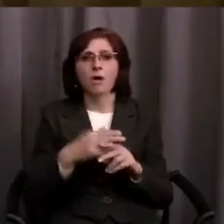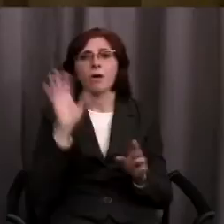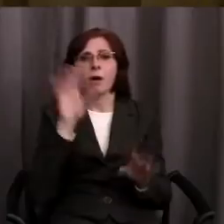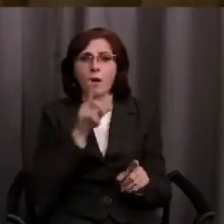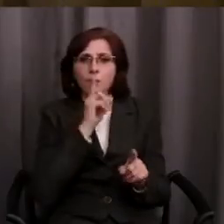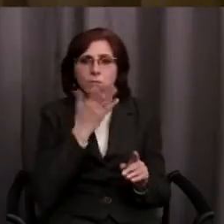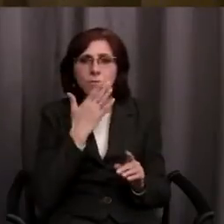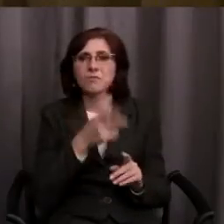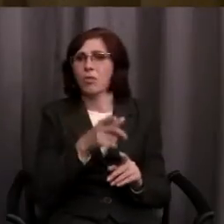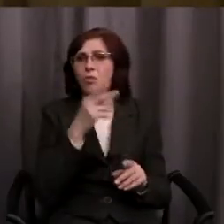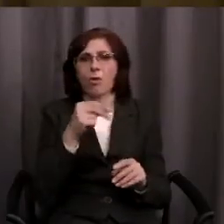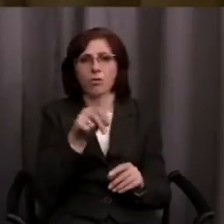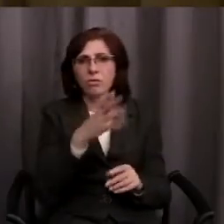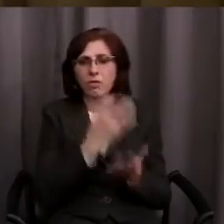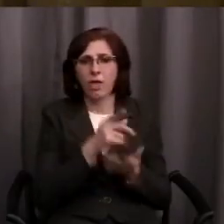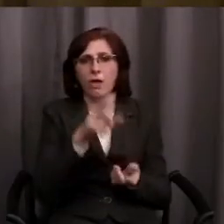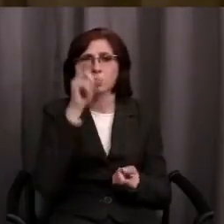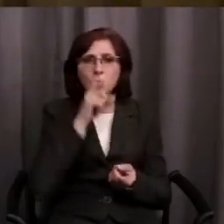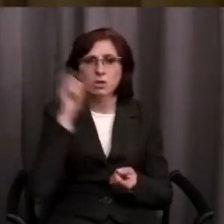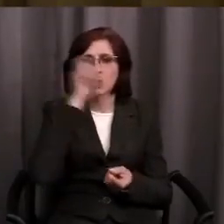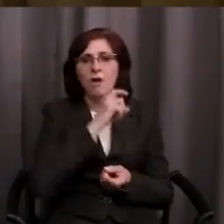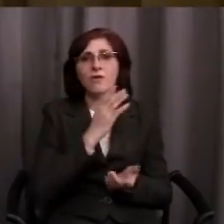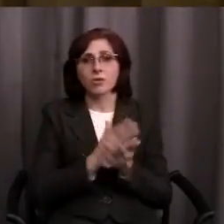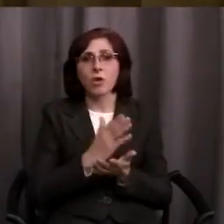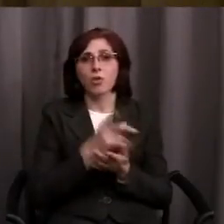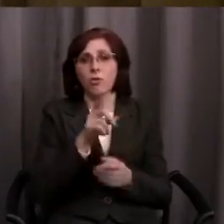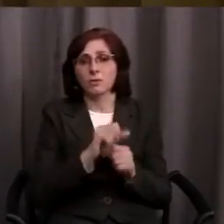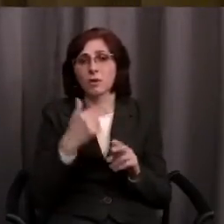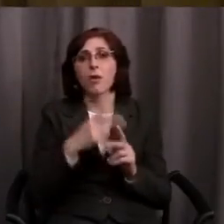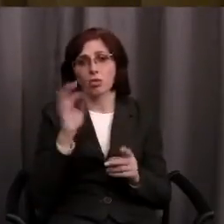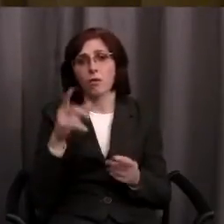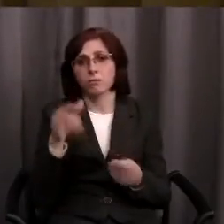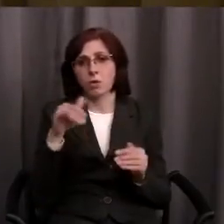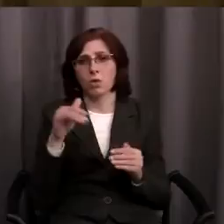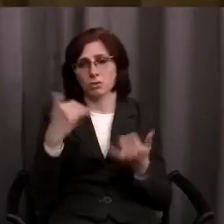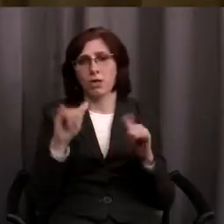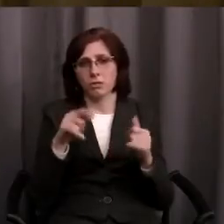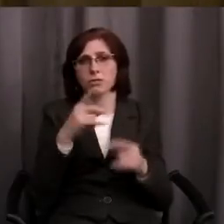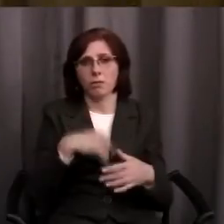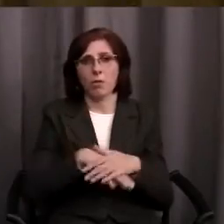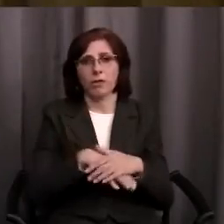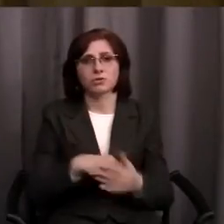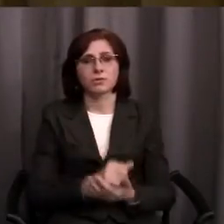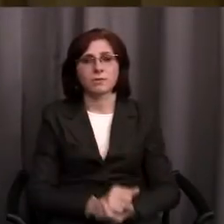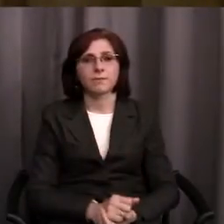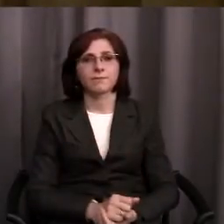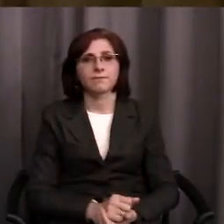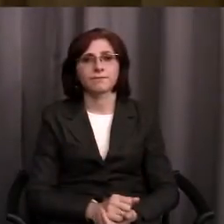jest zła wola tej osoby, to by trochę do tego inaczej podeszło.